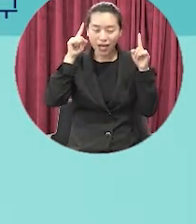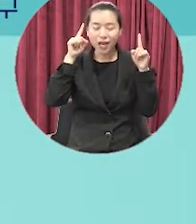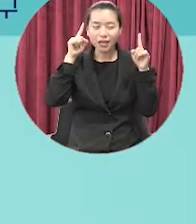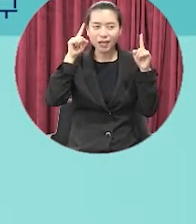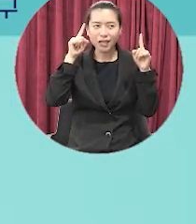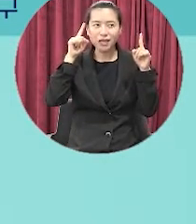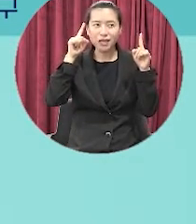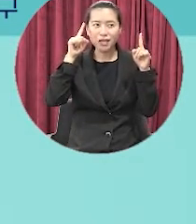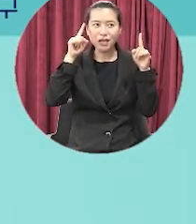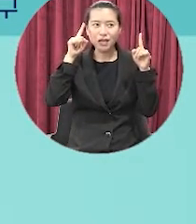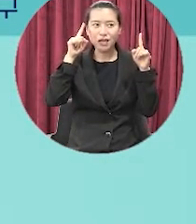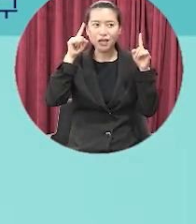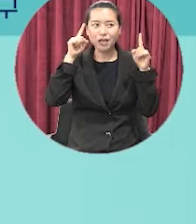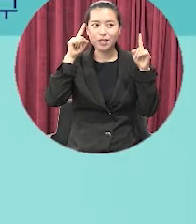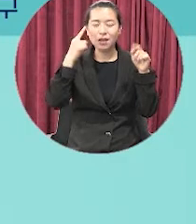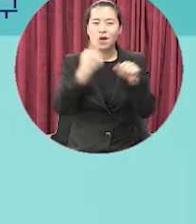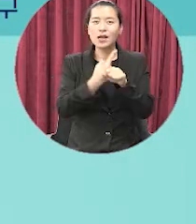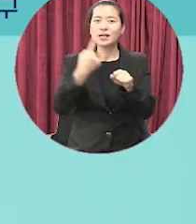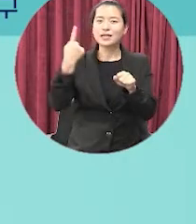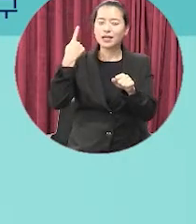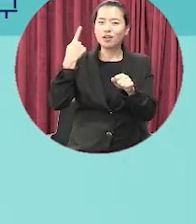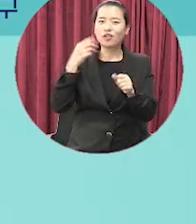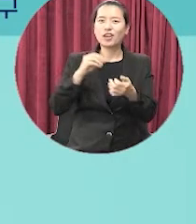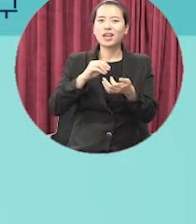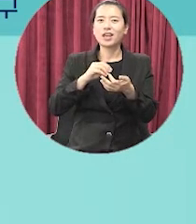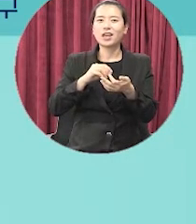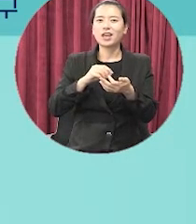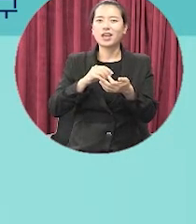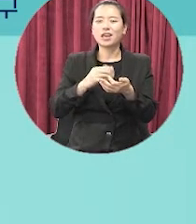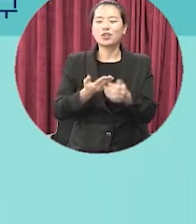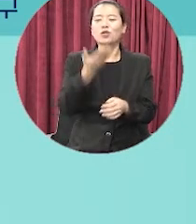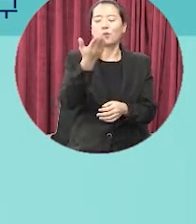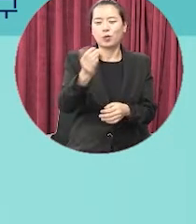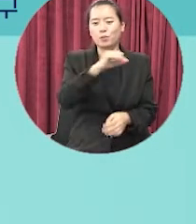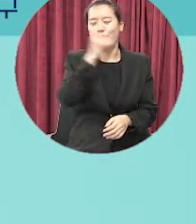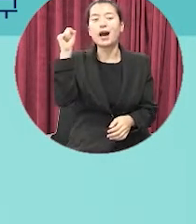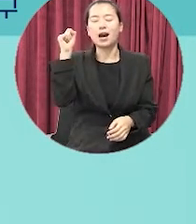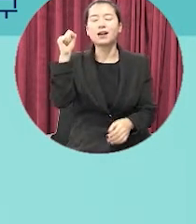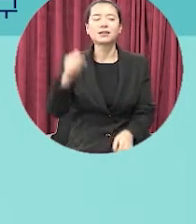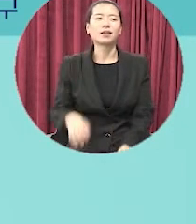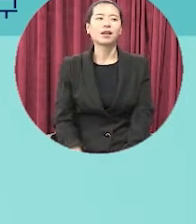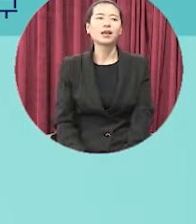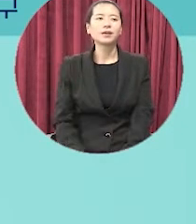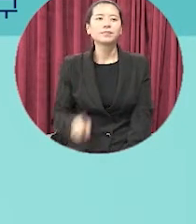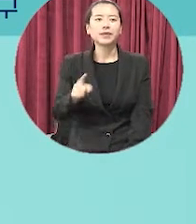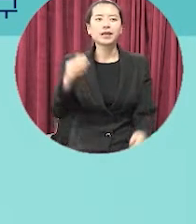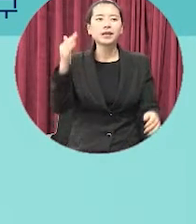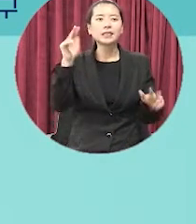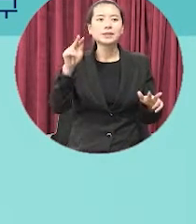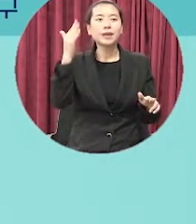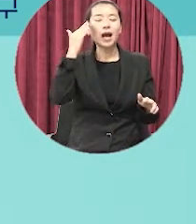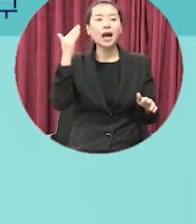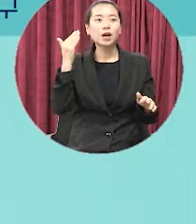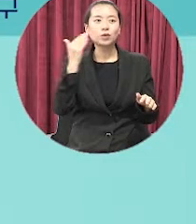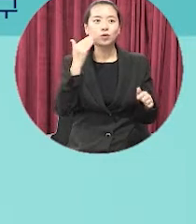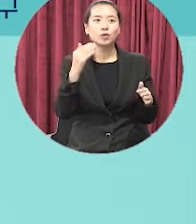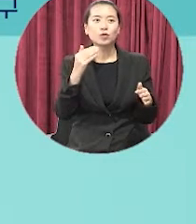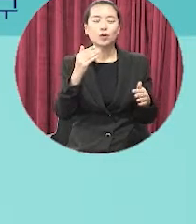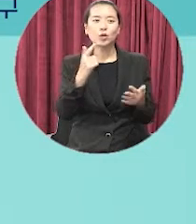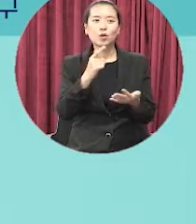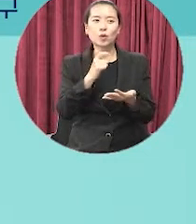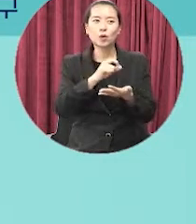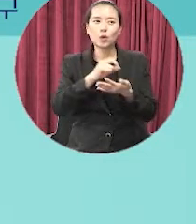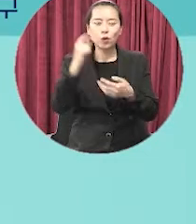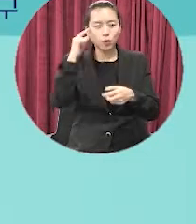자마를 얘도 뭐 작년에 퍼블릭 된것도 있고요 그외 뭐 다양한 분들만 이걸 언제 국내에 나왔던 건데 국내외 마찬가지고